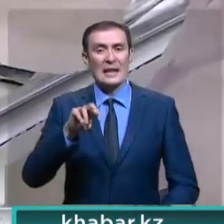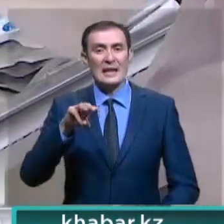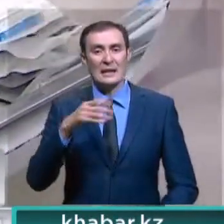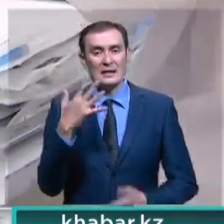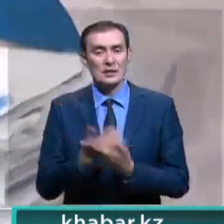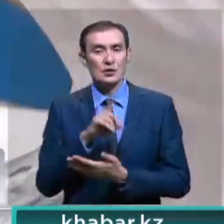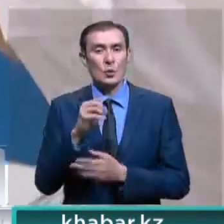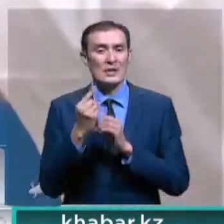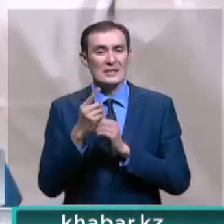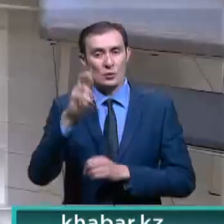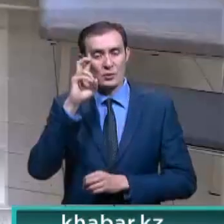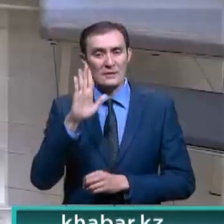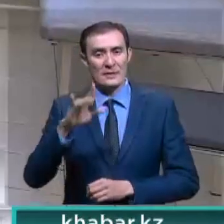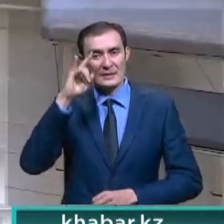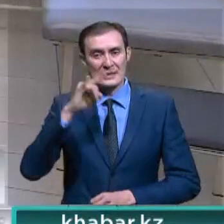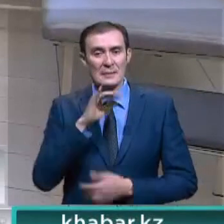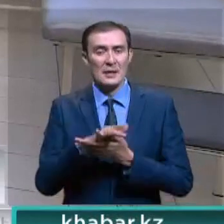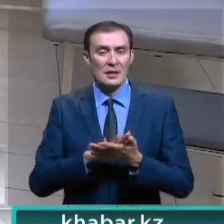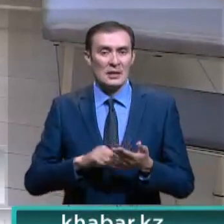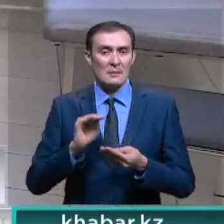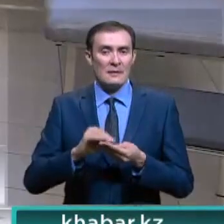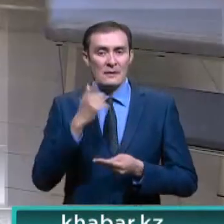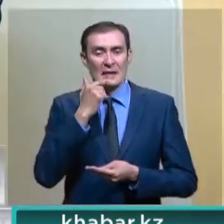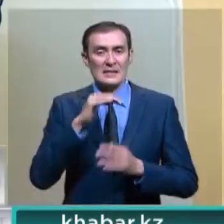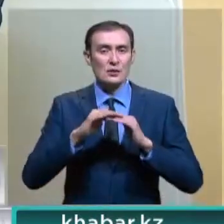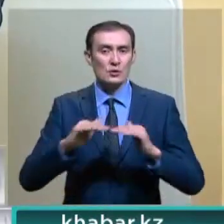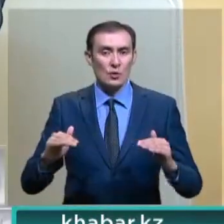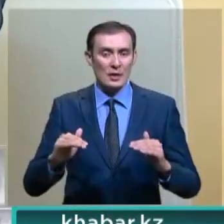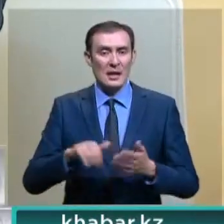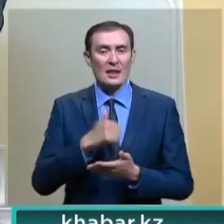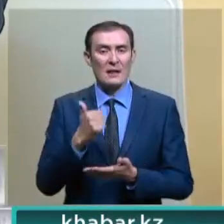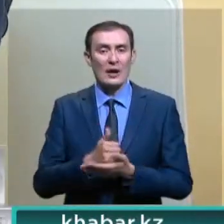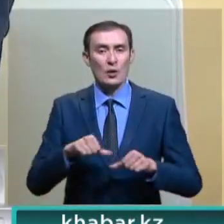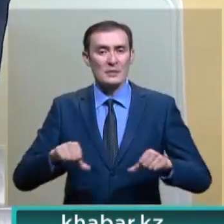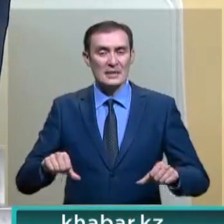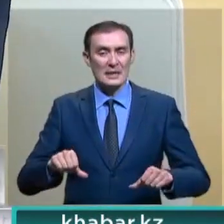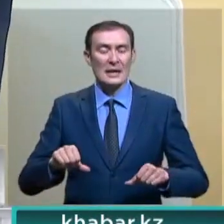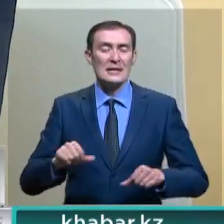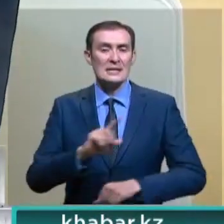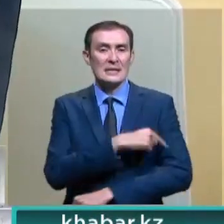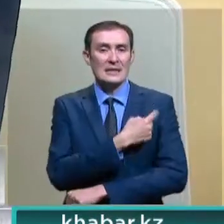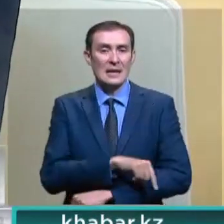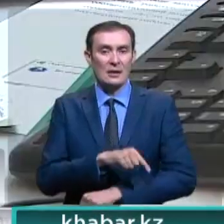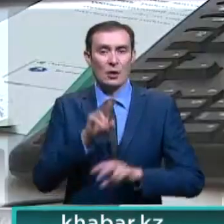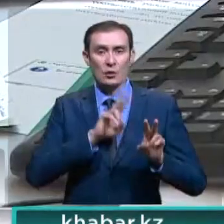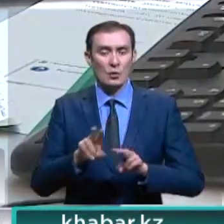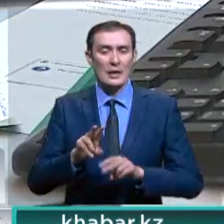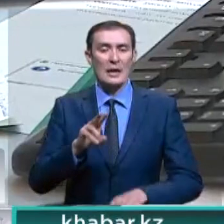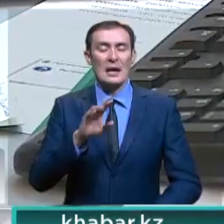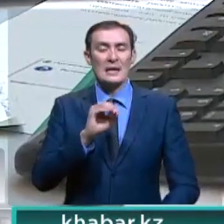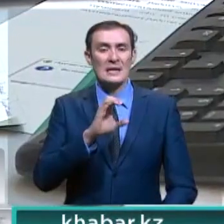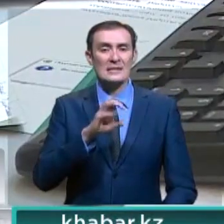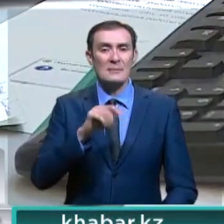111 странах казахстан продолжает оставаться в красной зоне глава комитета санэпид контроля айжан есмагамбетова